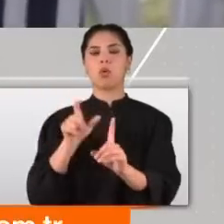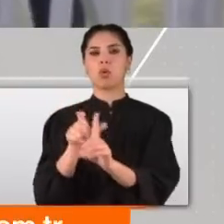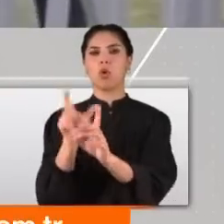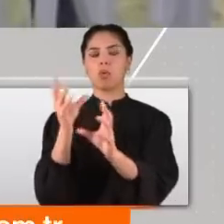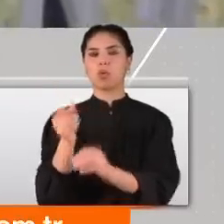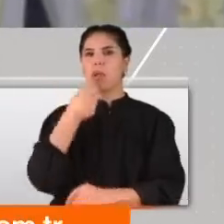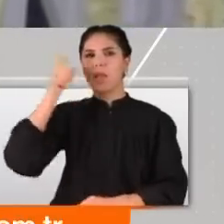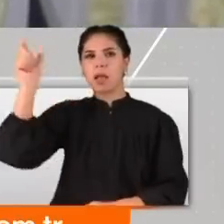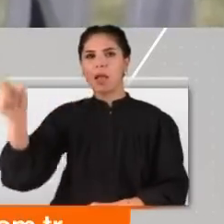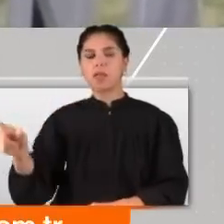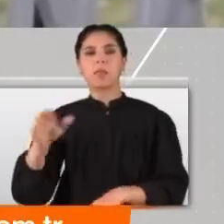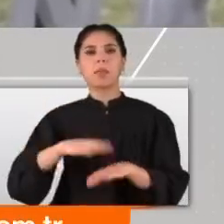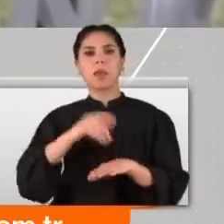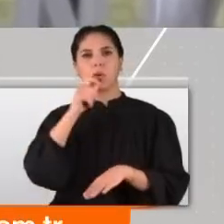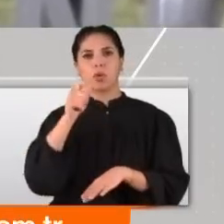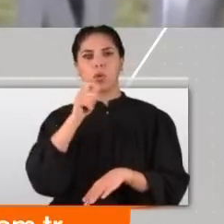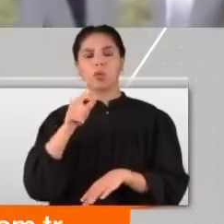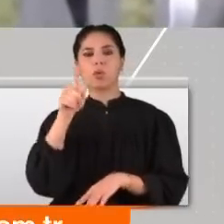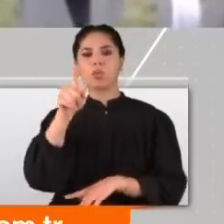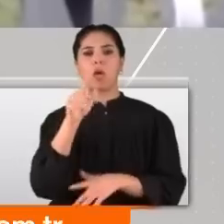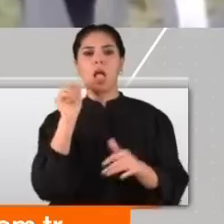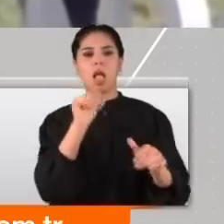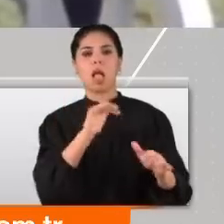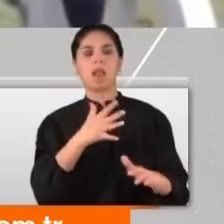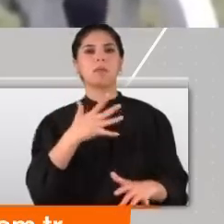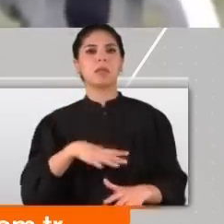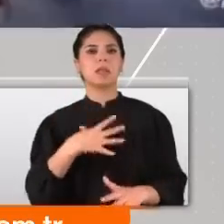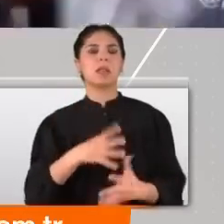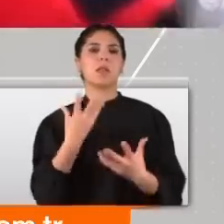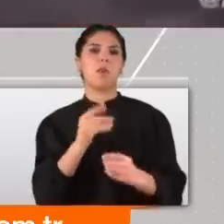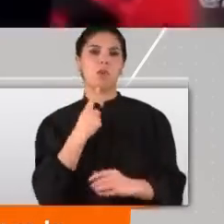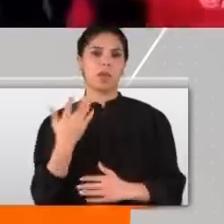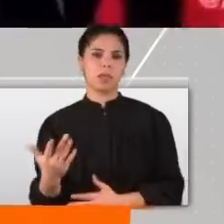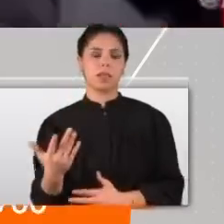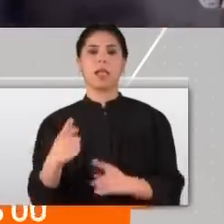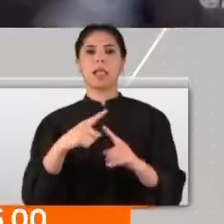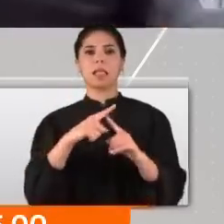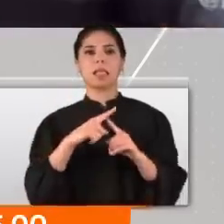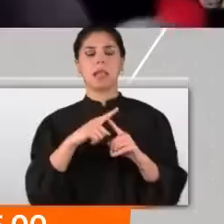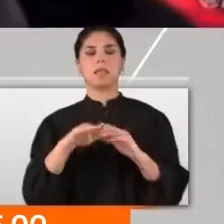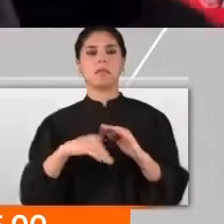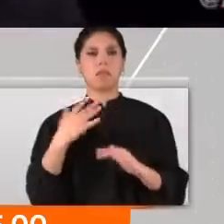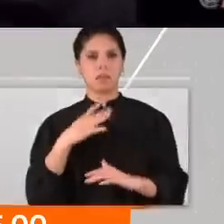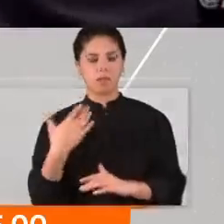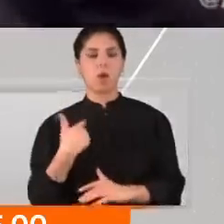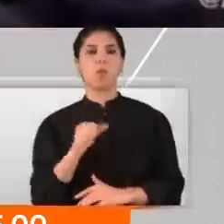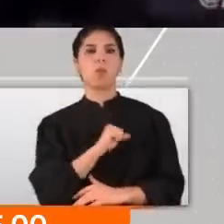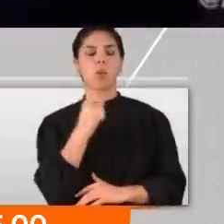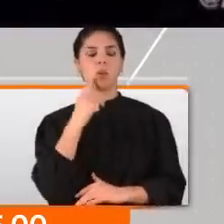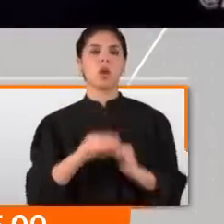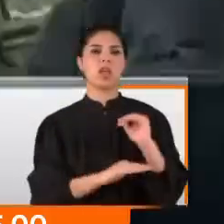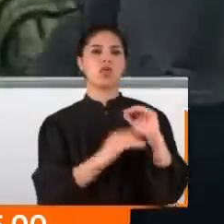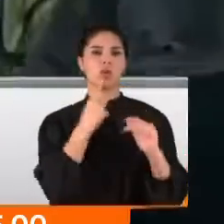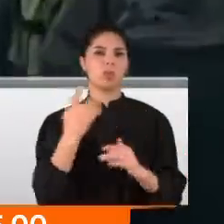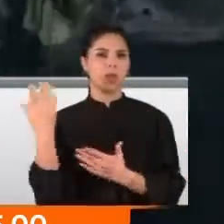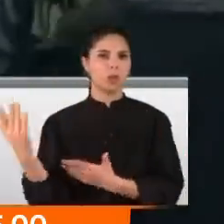olan Paludan yaptığı röportajda eylemde umduğunu bulamadığını ifade etti. Tehdit mesajları aldığını ve korku içinde yaşadığını da